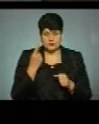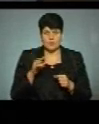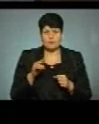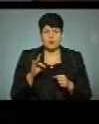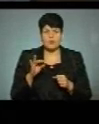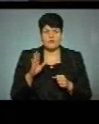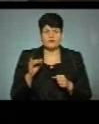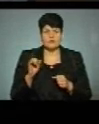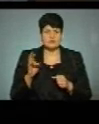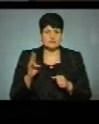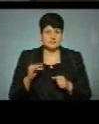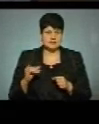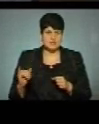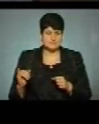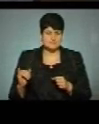провінції.